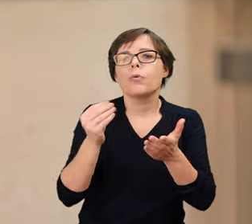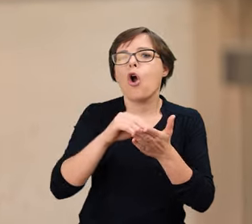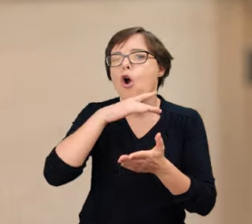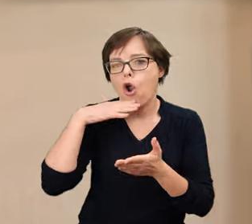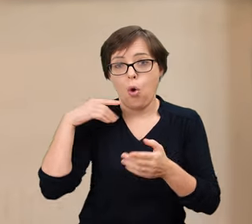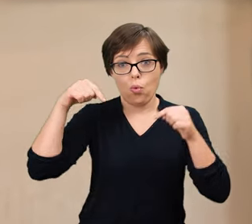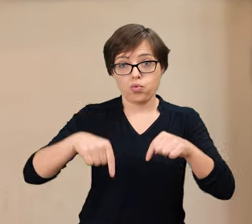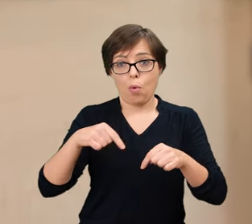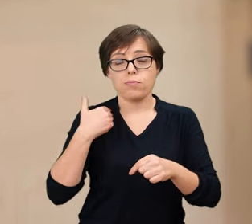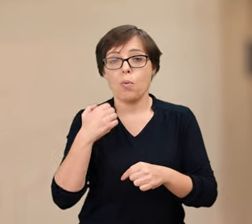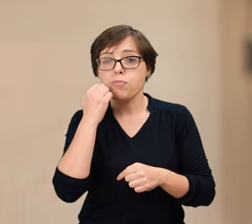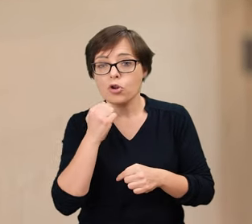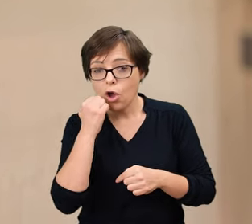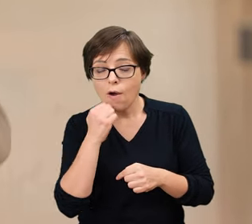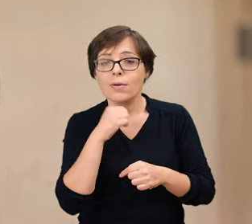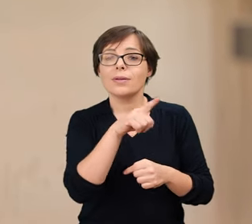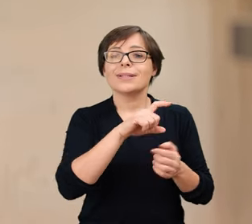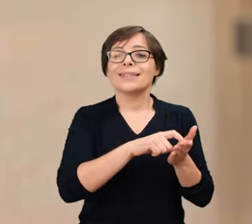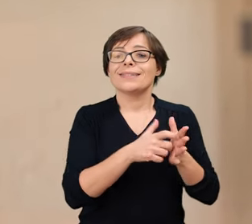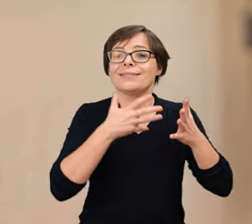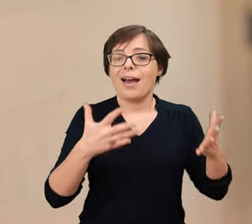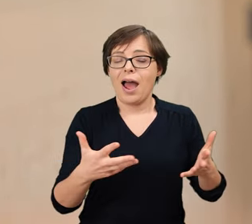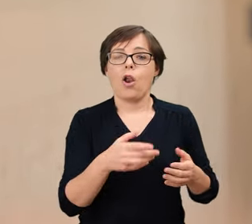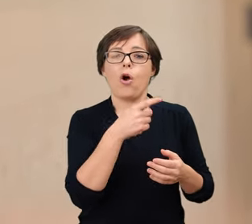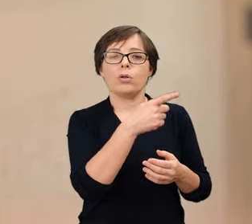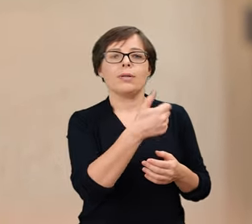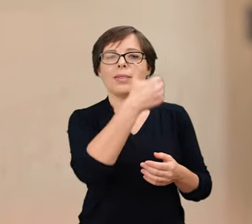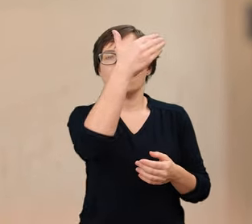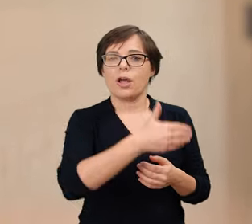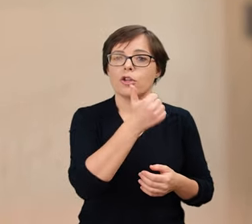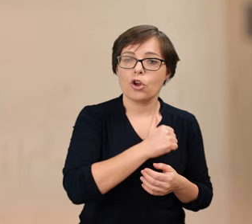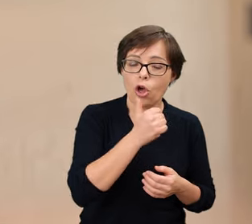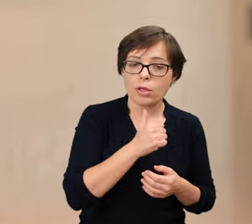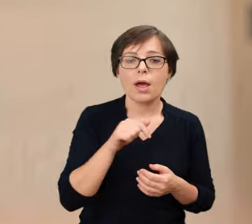w salonie jedna ze ścian była zielona, w sypialni jedna ze ścian była